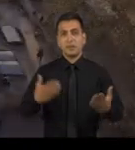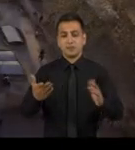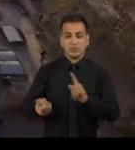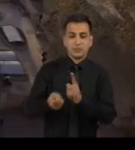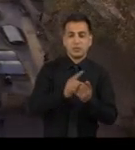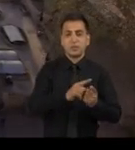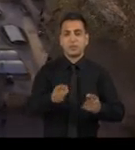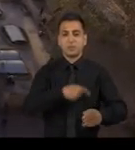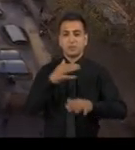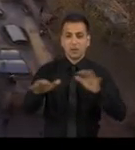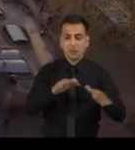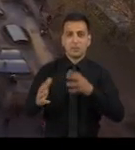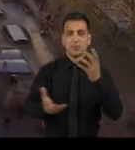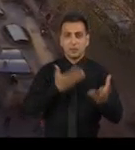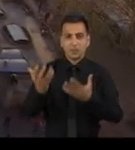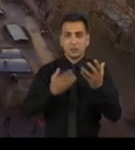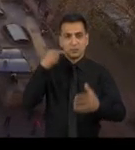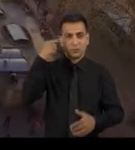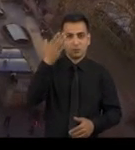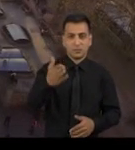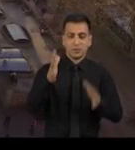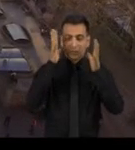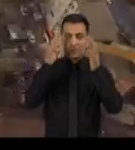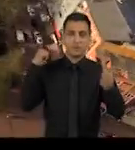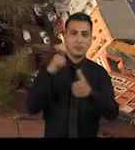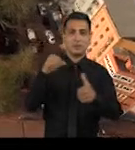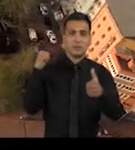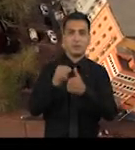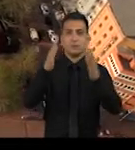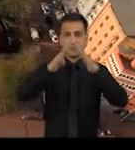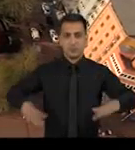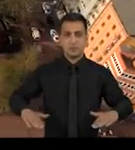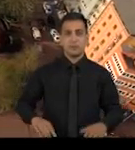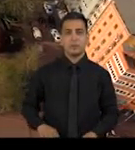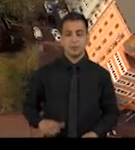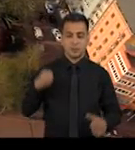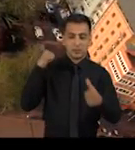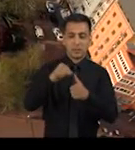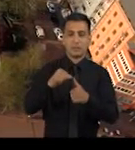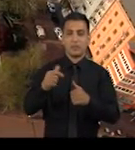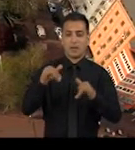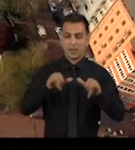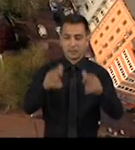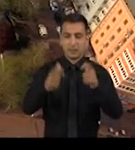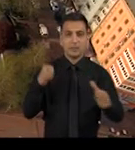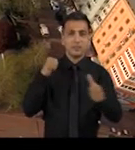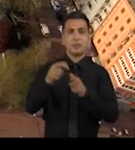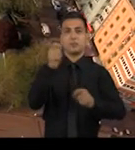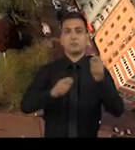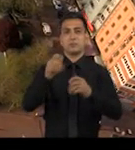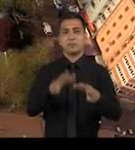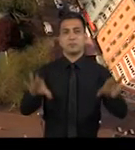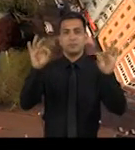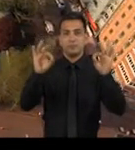Ancak çeşitli doğal afetlerle ve yangınlarla cami defalarca yıkılmış, ardından aynı yere tekrar